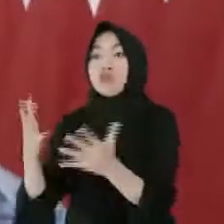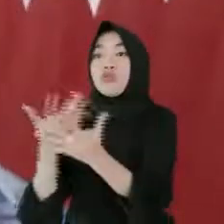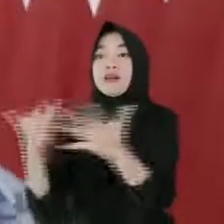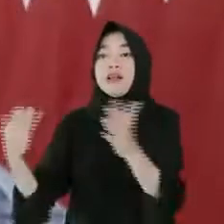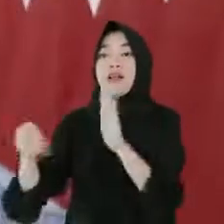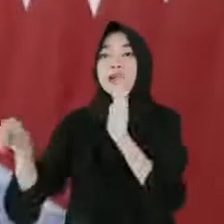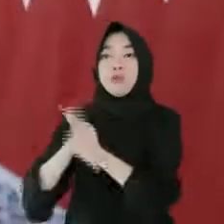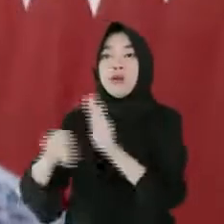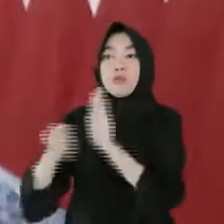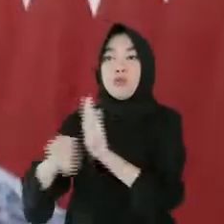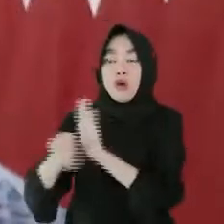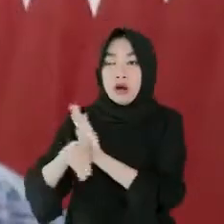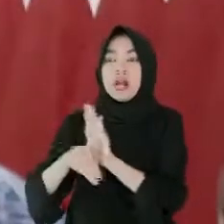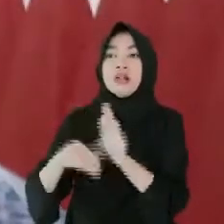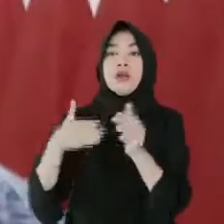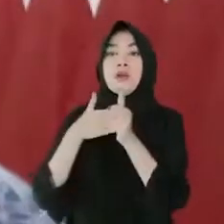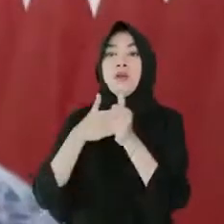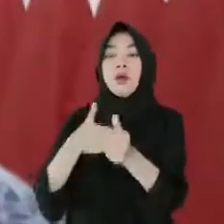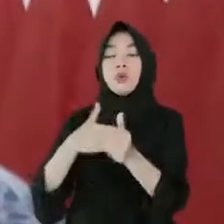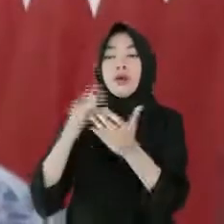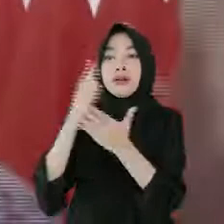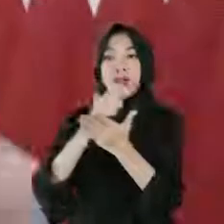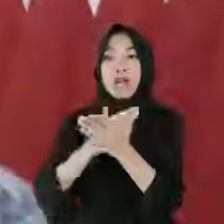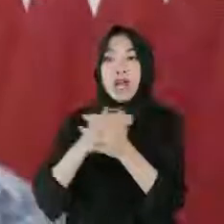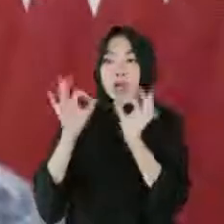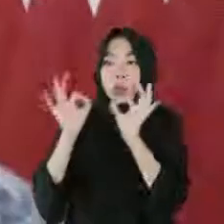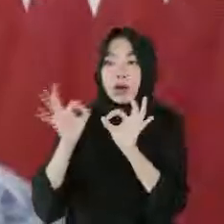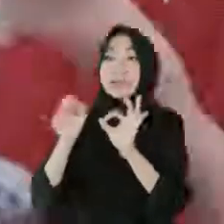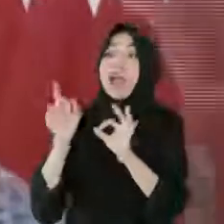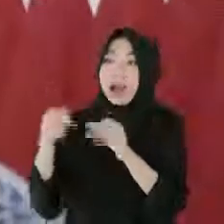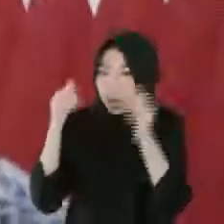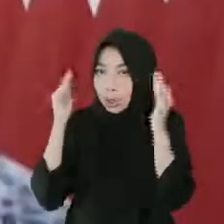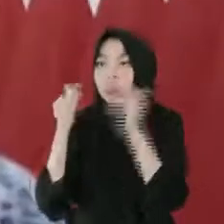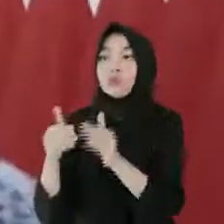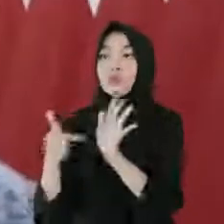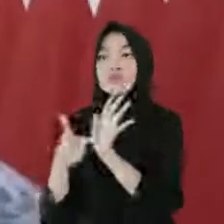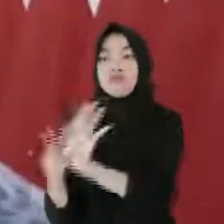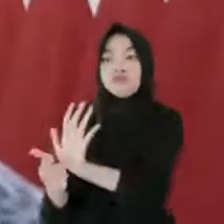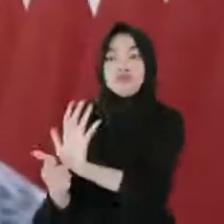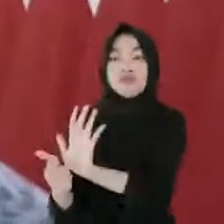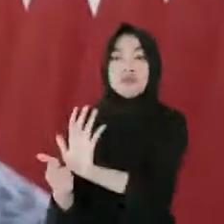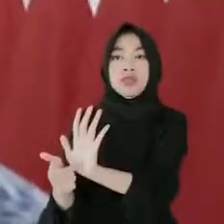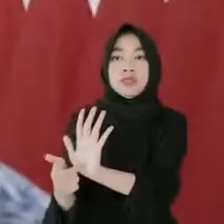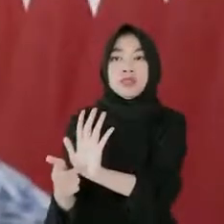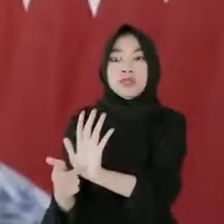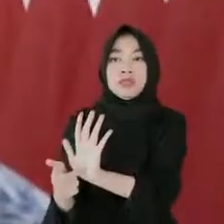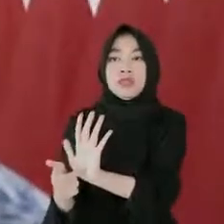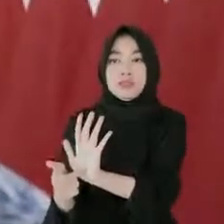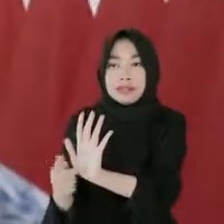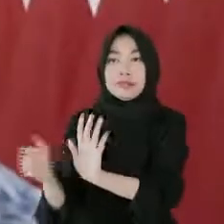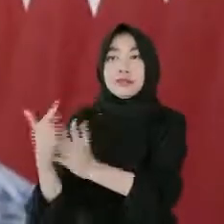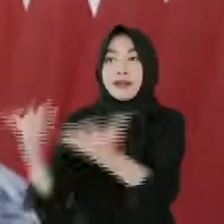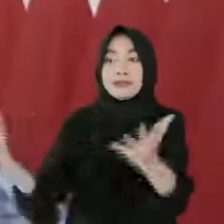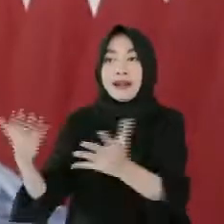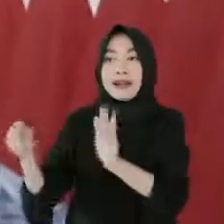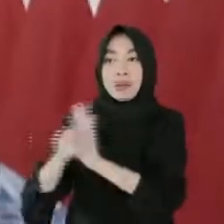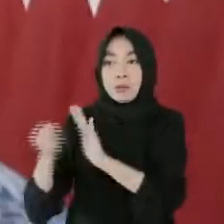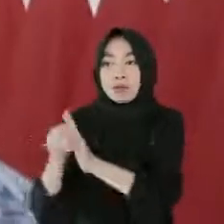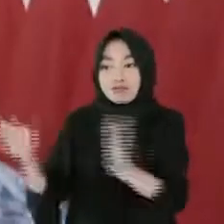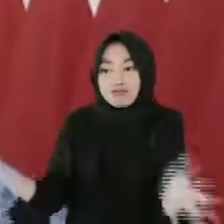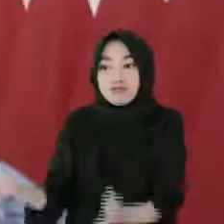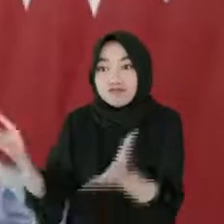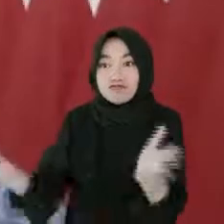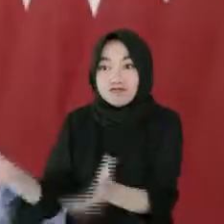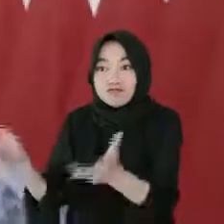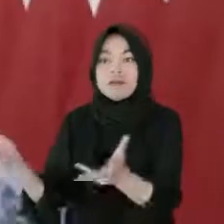Cenderawasih penyusun materi materi edukasi Mas Roy sehingga kita bisa mendorong masyarakat agar